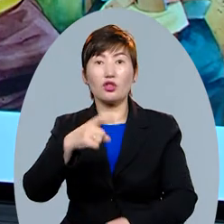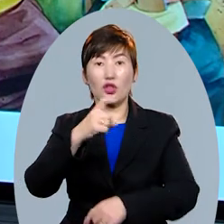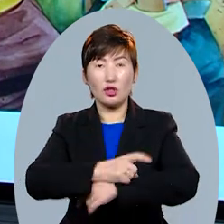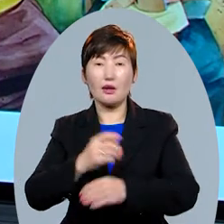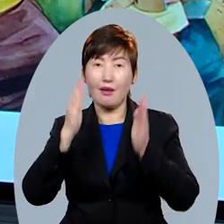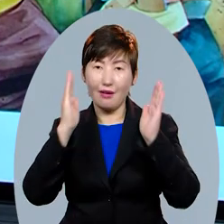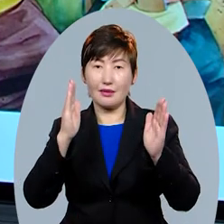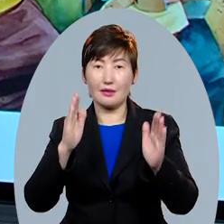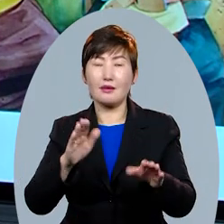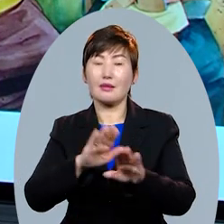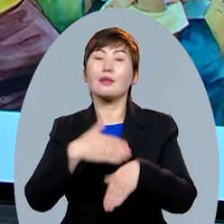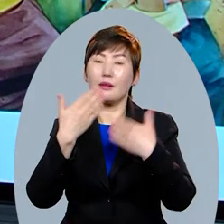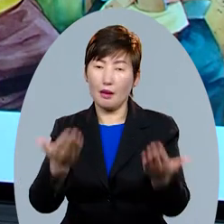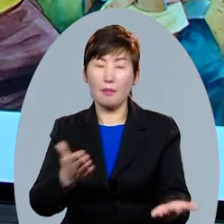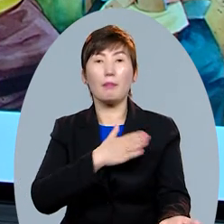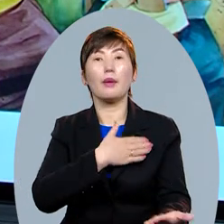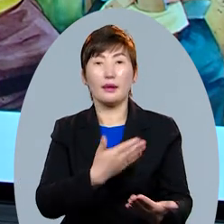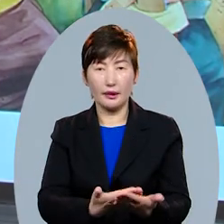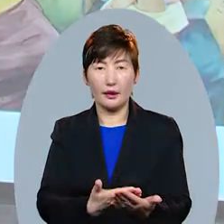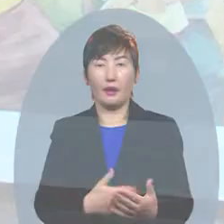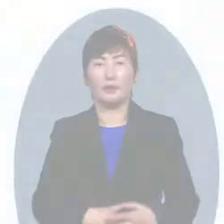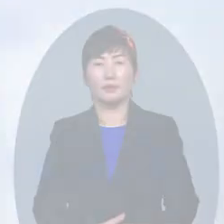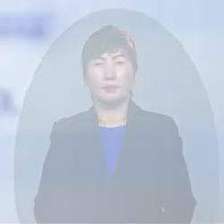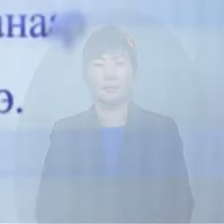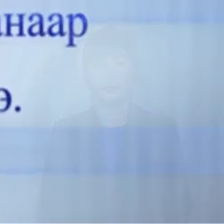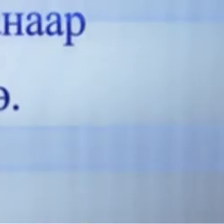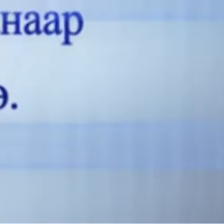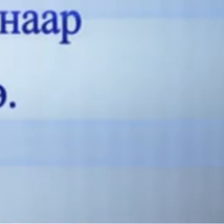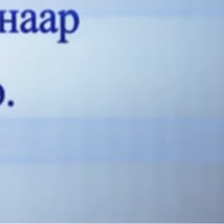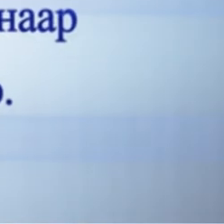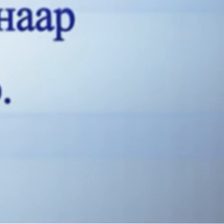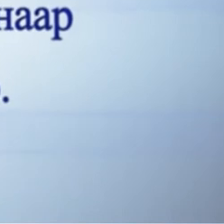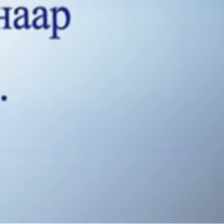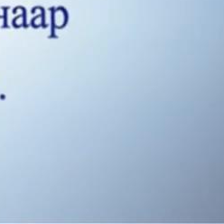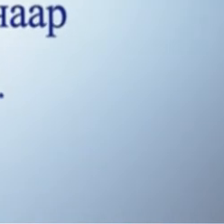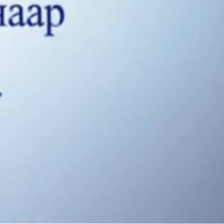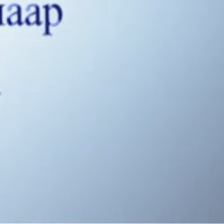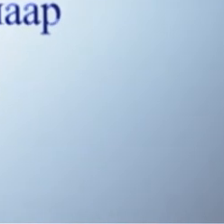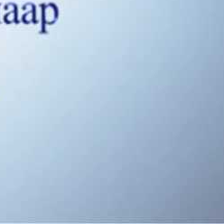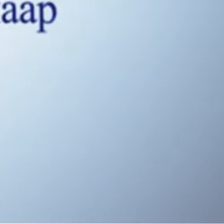анхаарлаа хандуулсан та бүхэндээ баярлалаа.